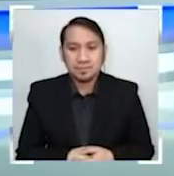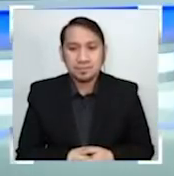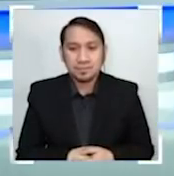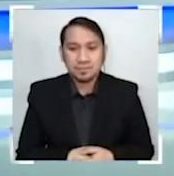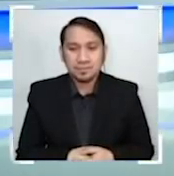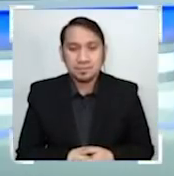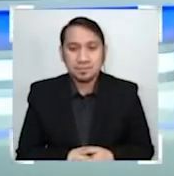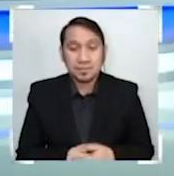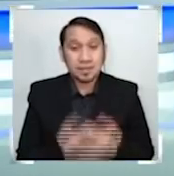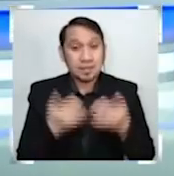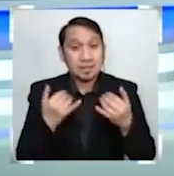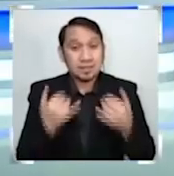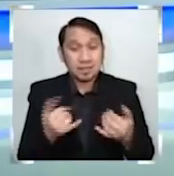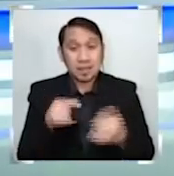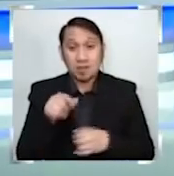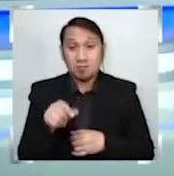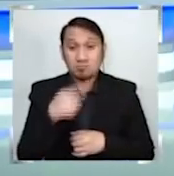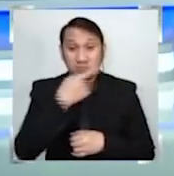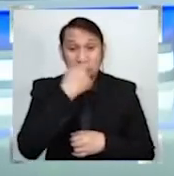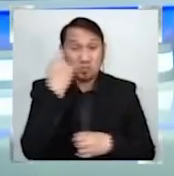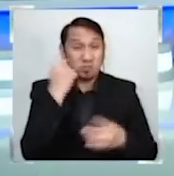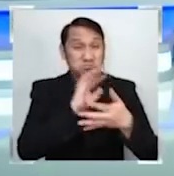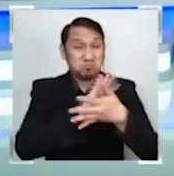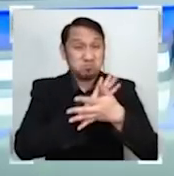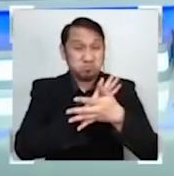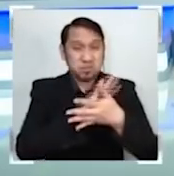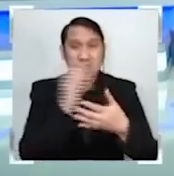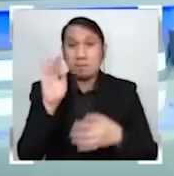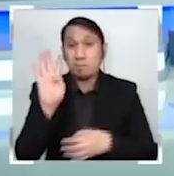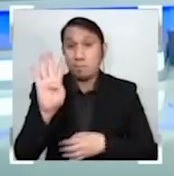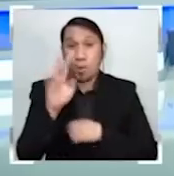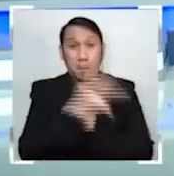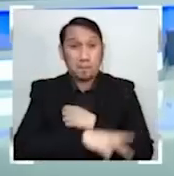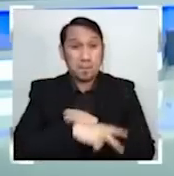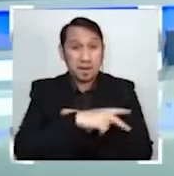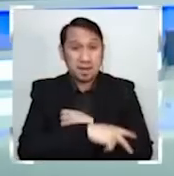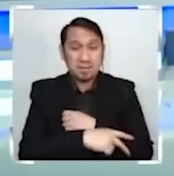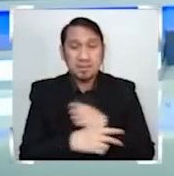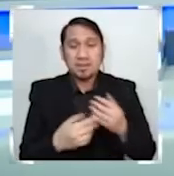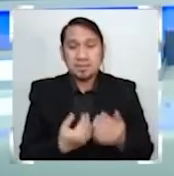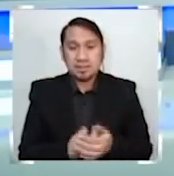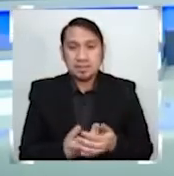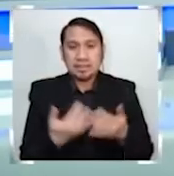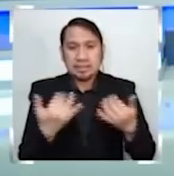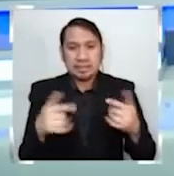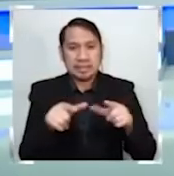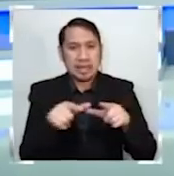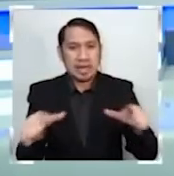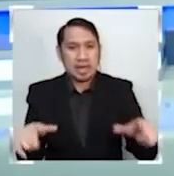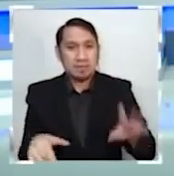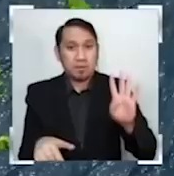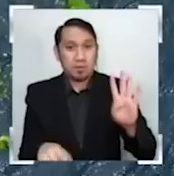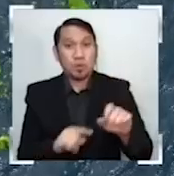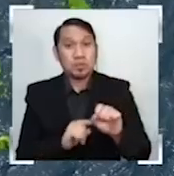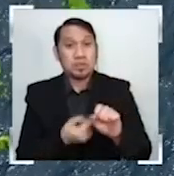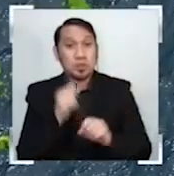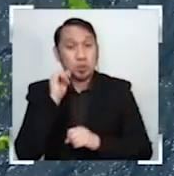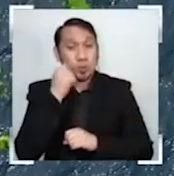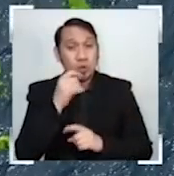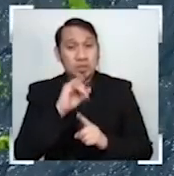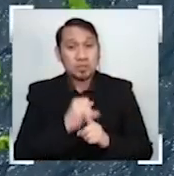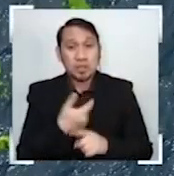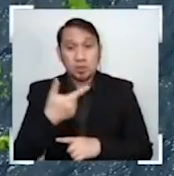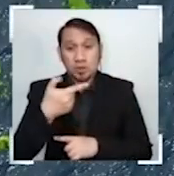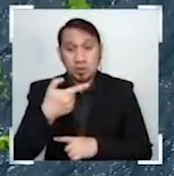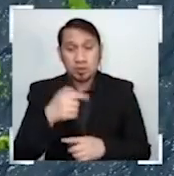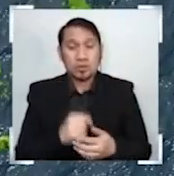Dahil pa rin sa banta ng COVID-19, 4 na probinsya ang itinaas sa Alert Level 4 simula bukas, January 21. Yan po ang mga